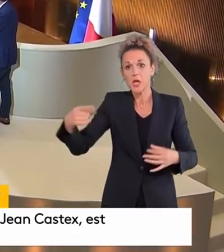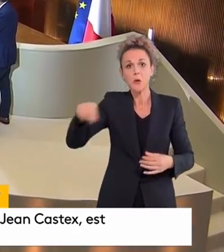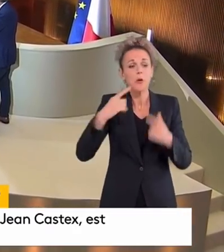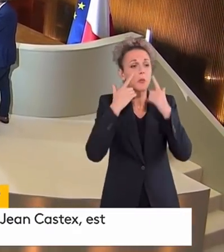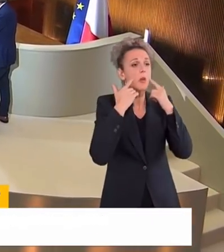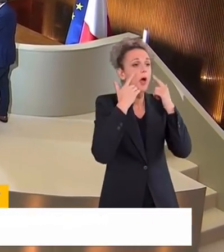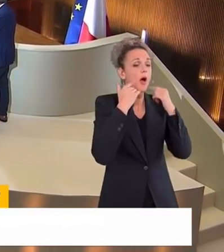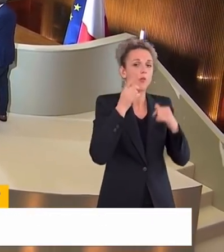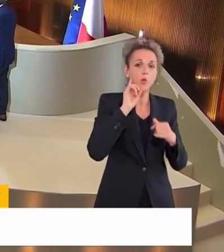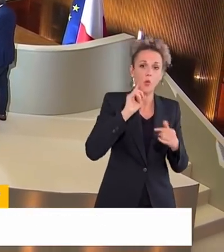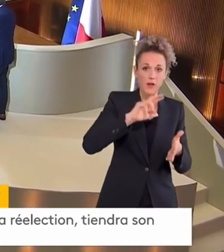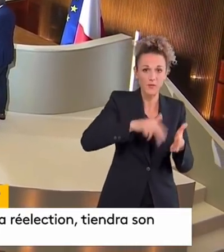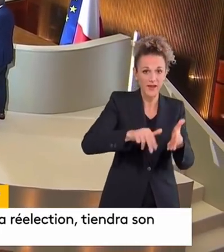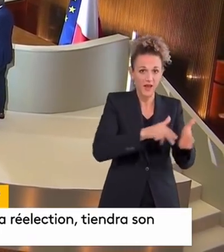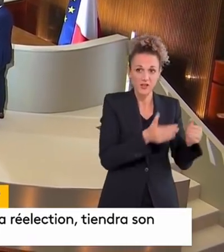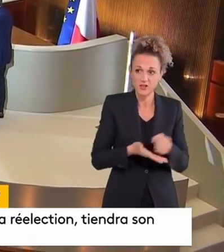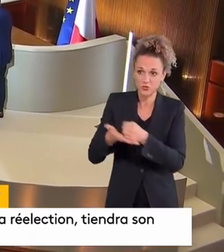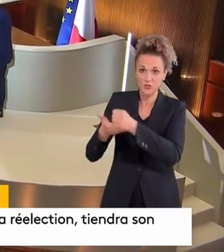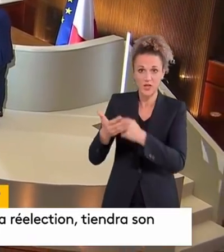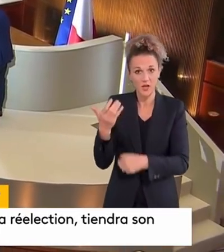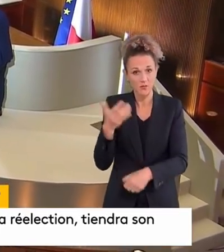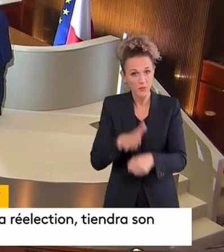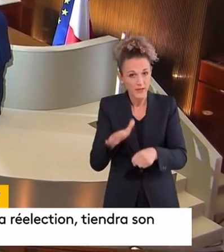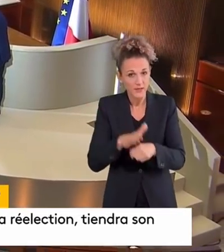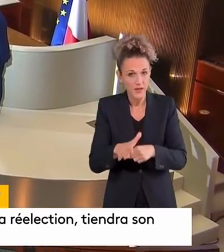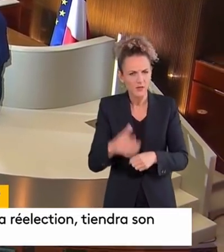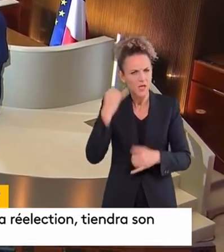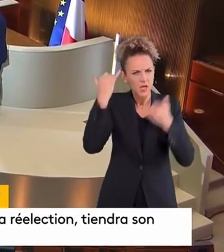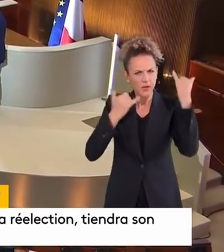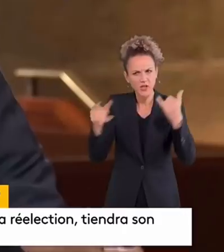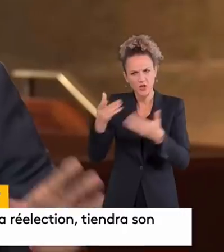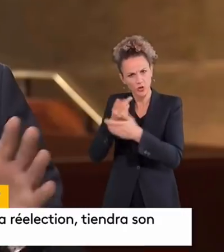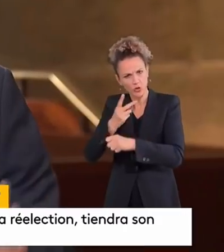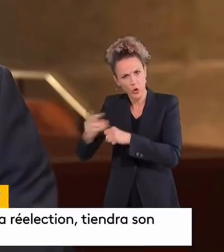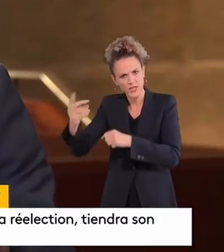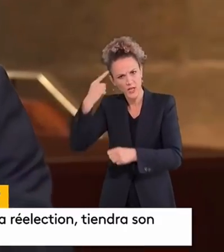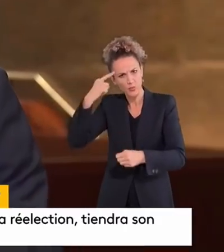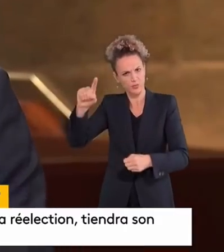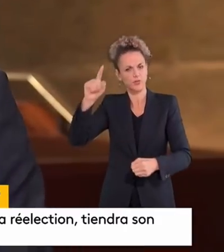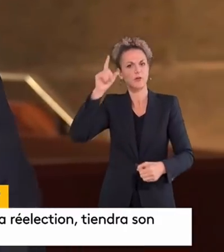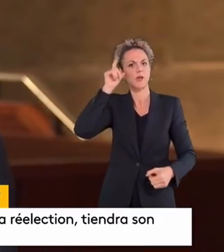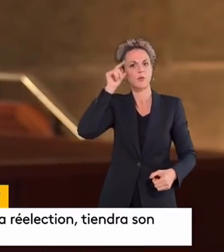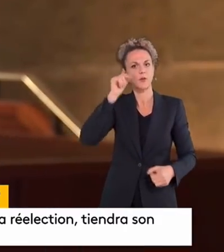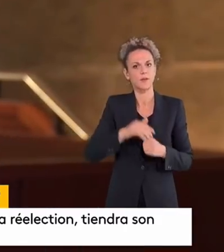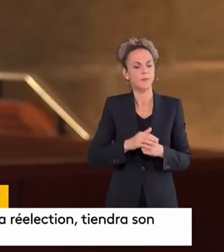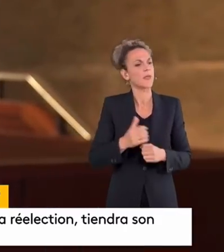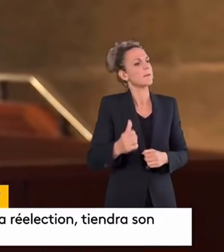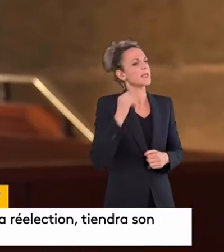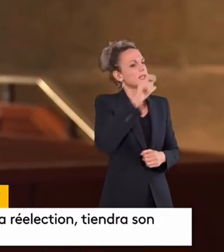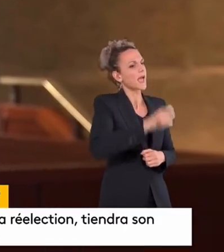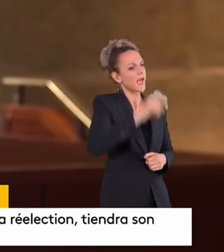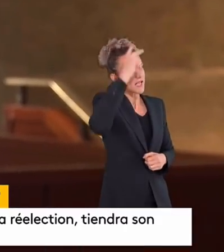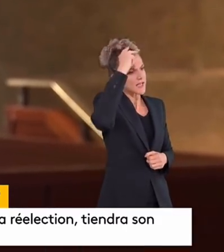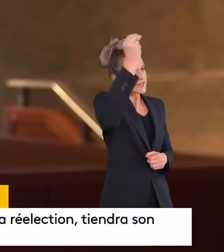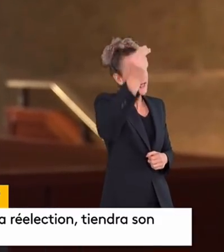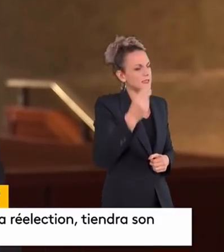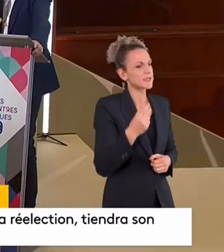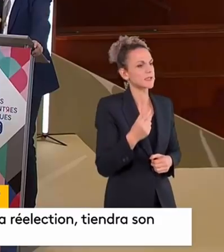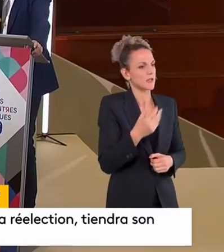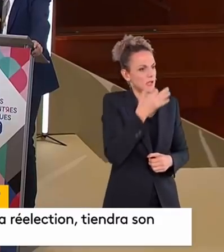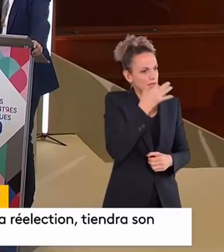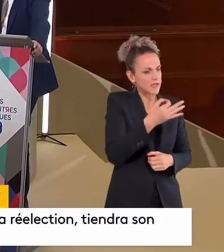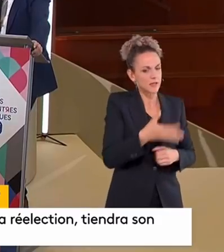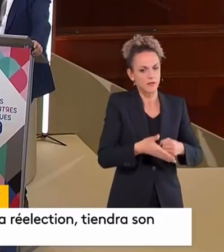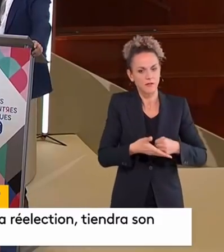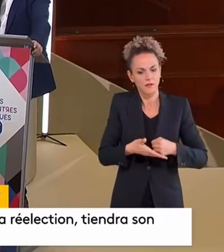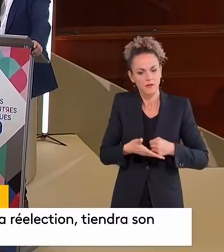imaginez le danger qu'ils représentent pour la République. Quand Jean Castex dit hier devant les députés qu'apporter son parrainage, ce n'est pas un